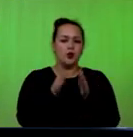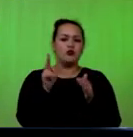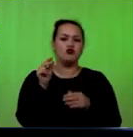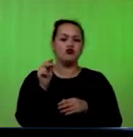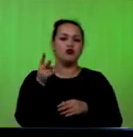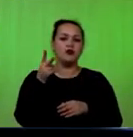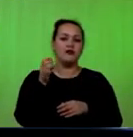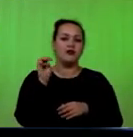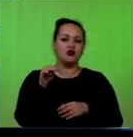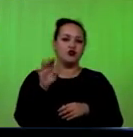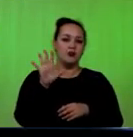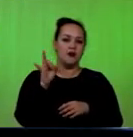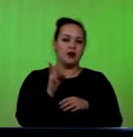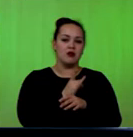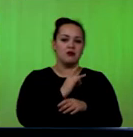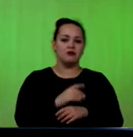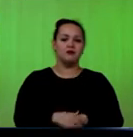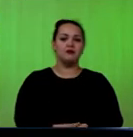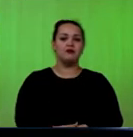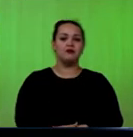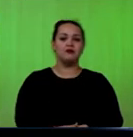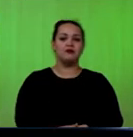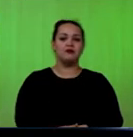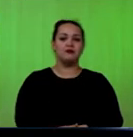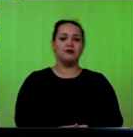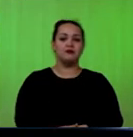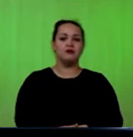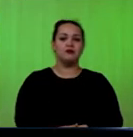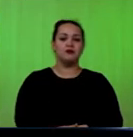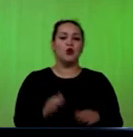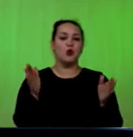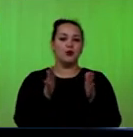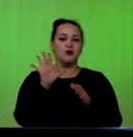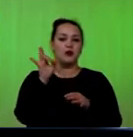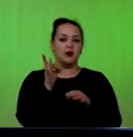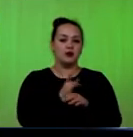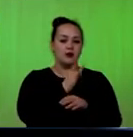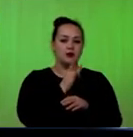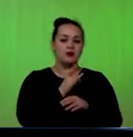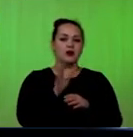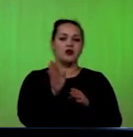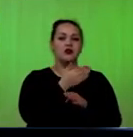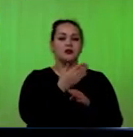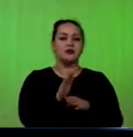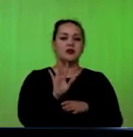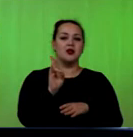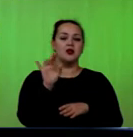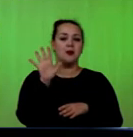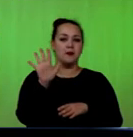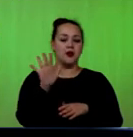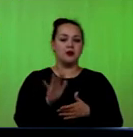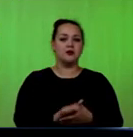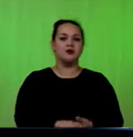2000 в пять раз уменьшить в пять раз значит поделить на 5